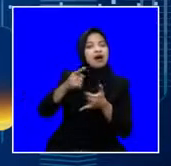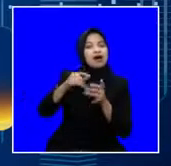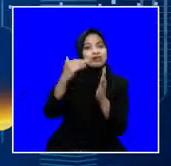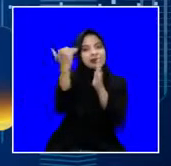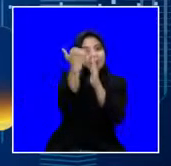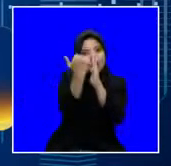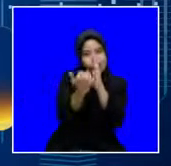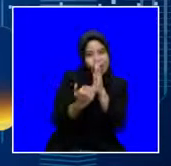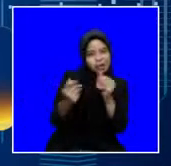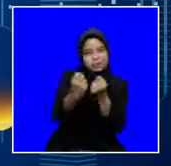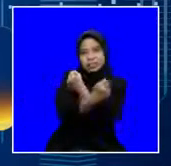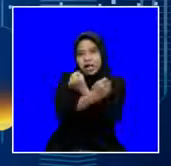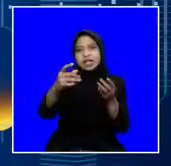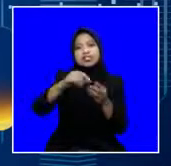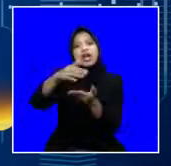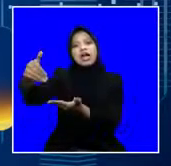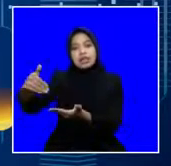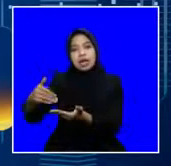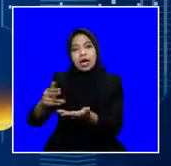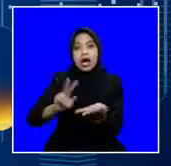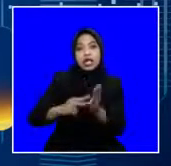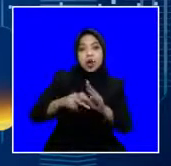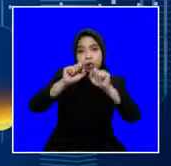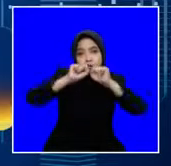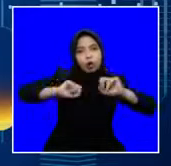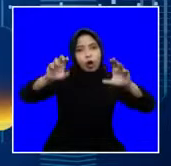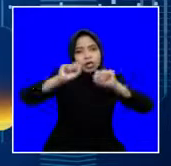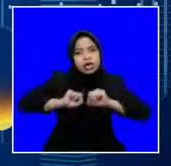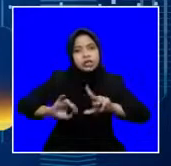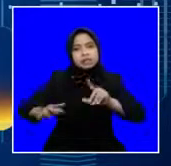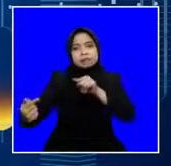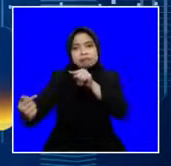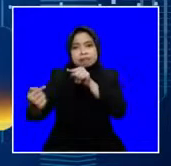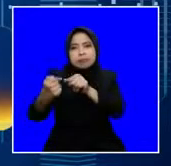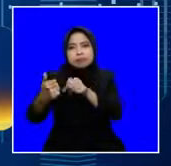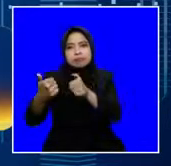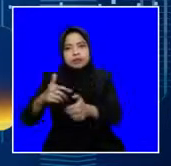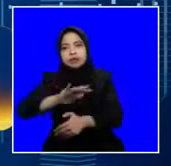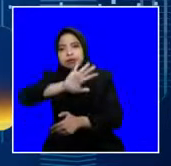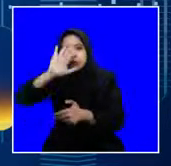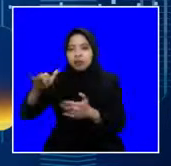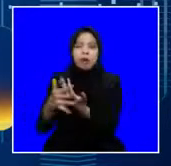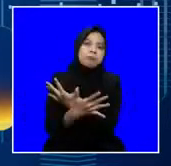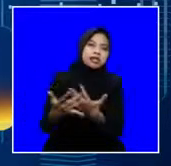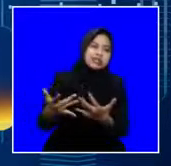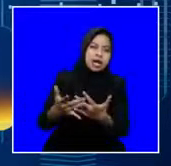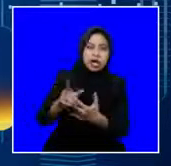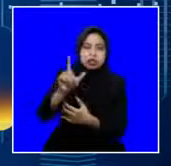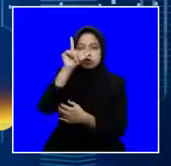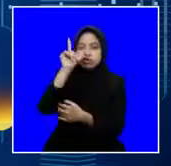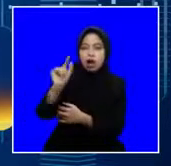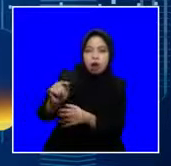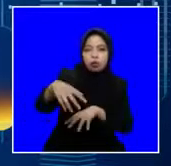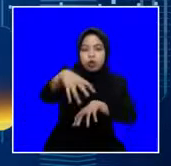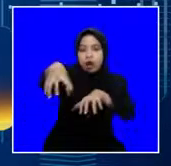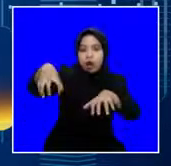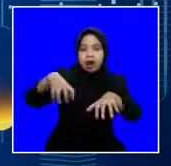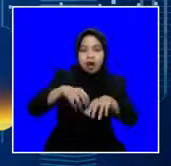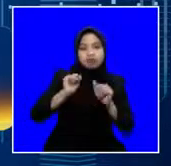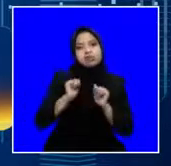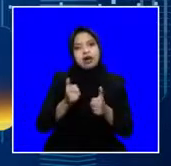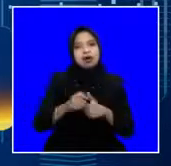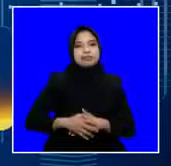kita bagaimana kita melakukan sosialisasi untuk menjangkau seluruh lapisan masyarakat di seluruh pelosok negeri. Yang